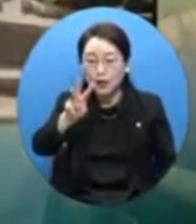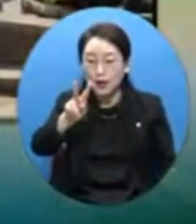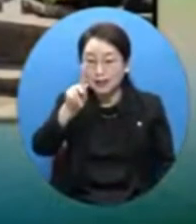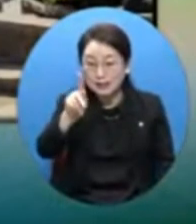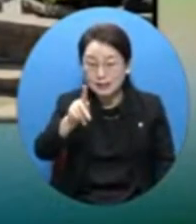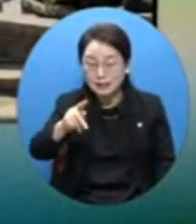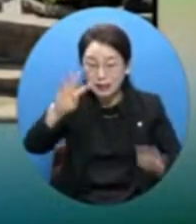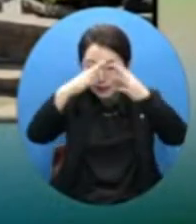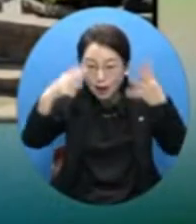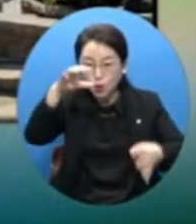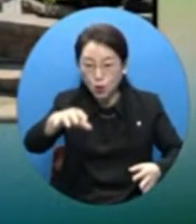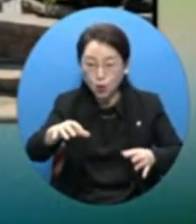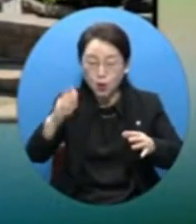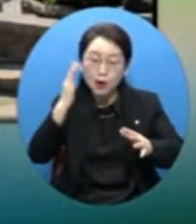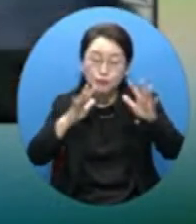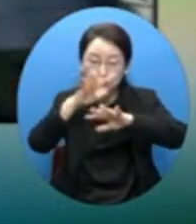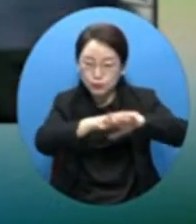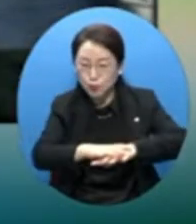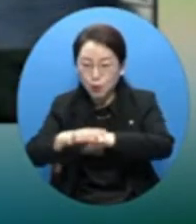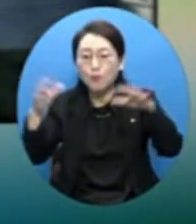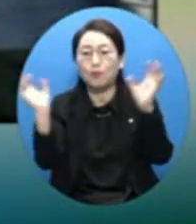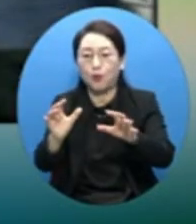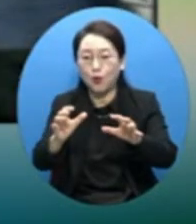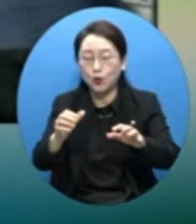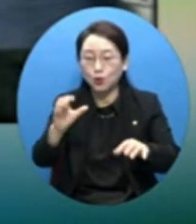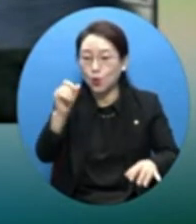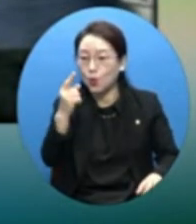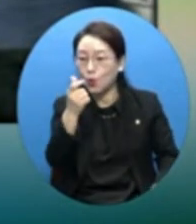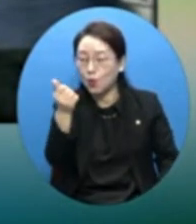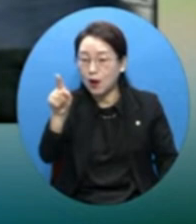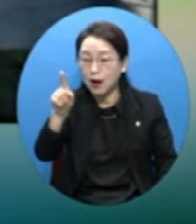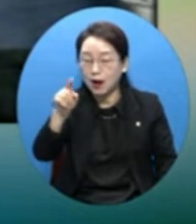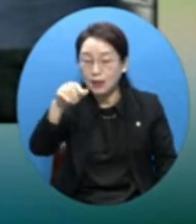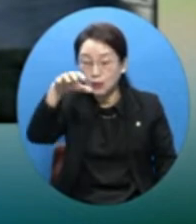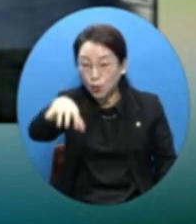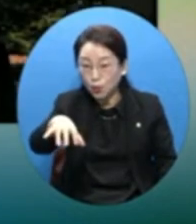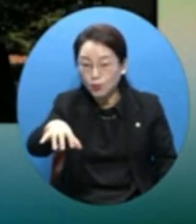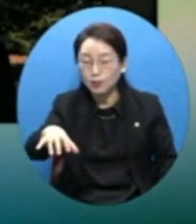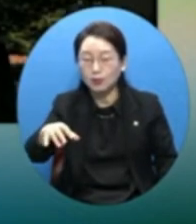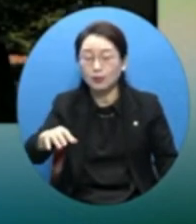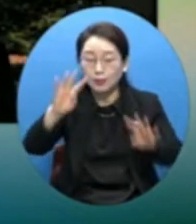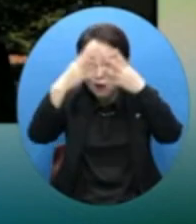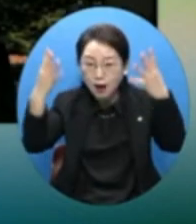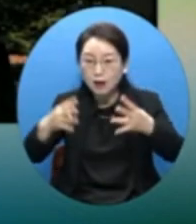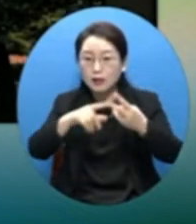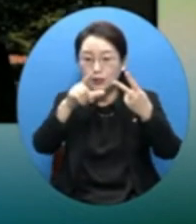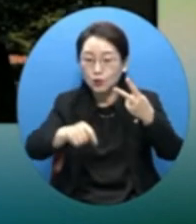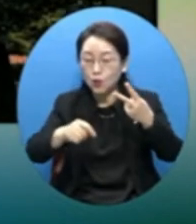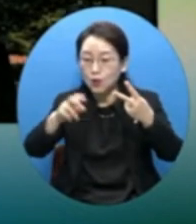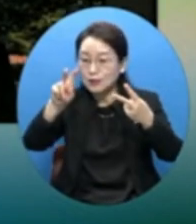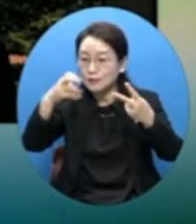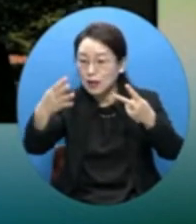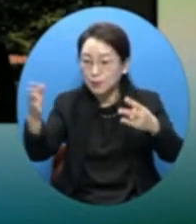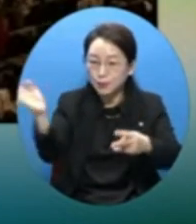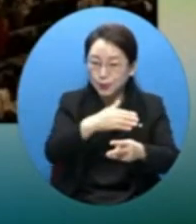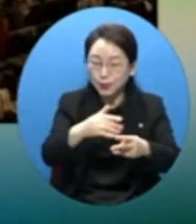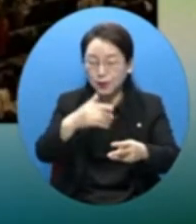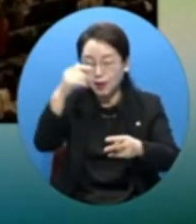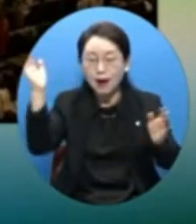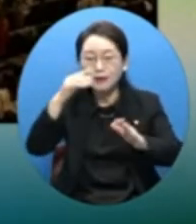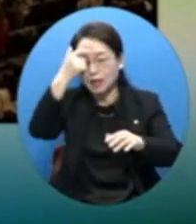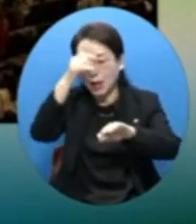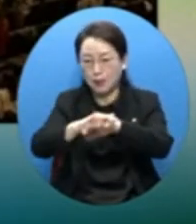수백 명이 모여서 함께 기도하고 있고 또 오하이오 주립대학교에서도 2월 24일 학생회관 2층에서 예배 모임을 갖기 시작해서